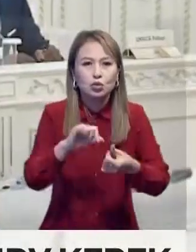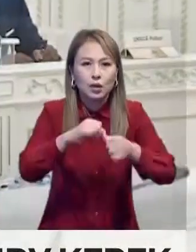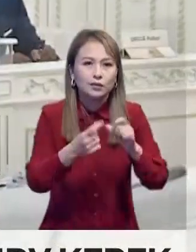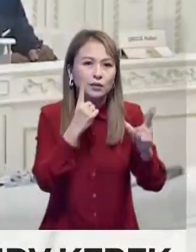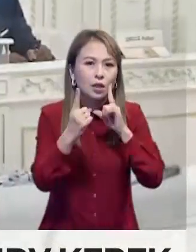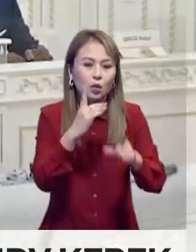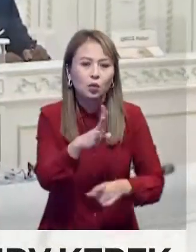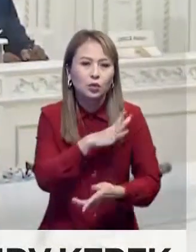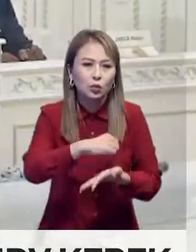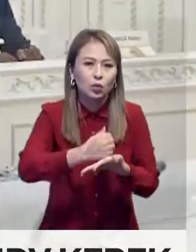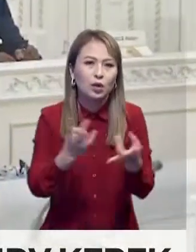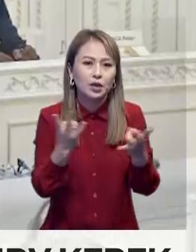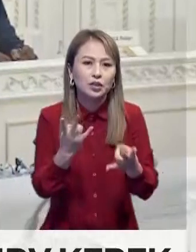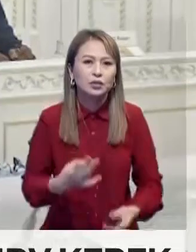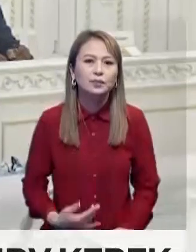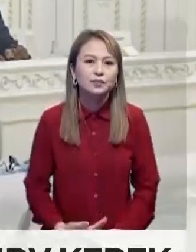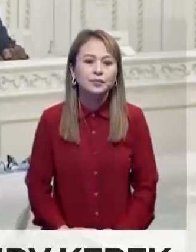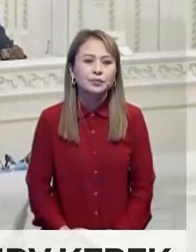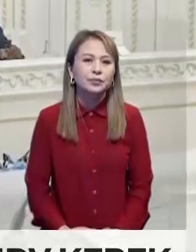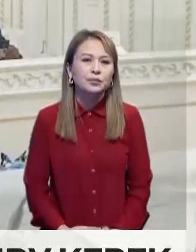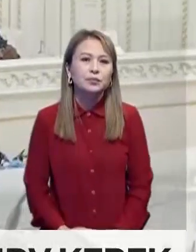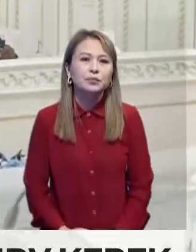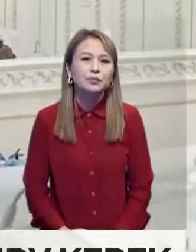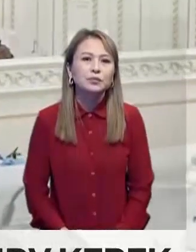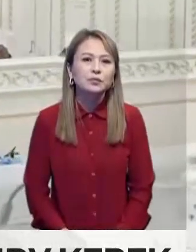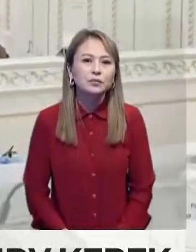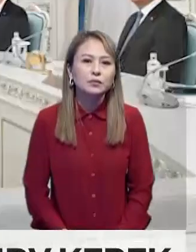үшін тұрақты диалог орнату қажет.